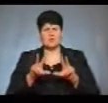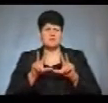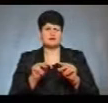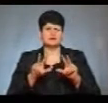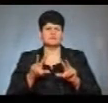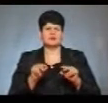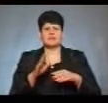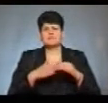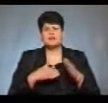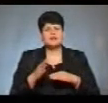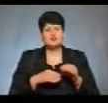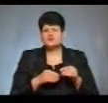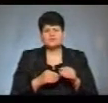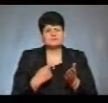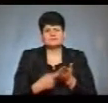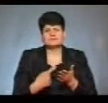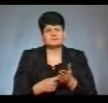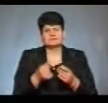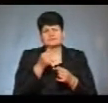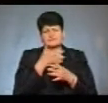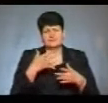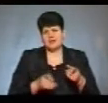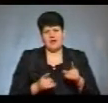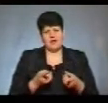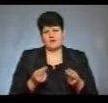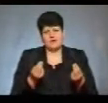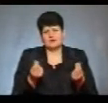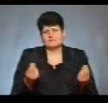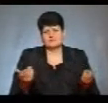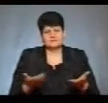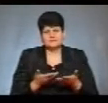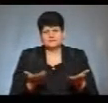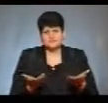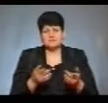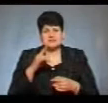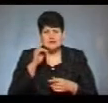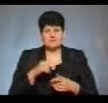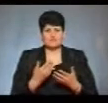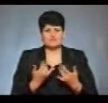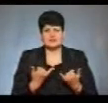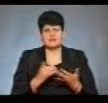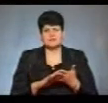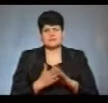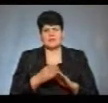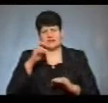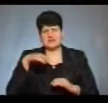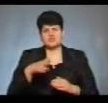які практично неможливо підтвердити реально економічно, тому що ми знаємо, в якому стані зараз держава. От, достатньо радикальні